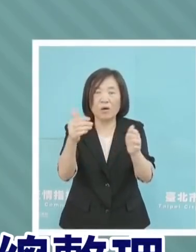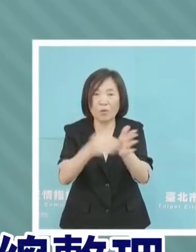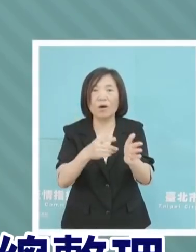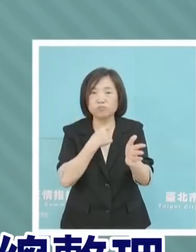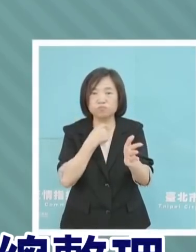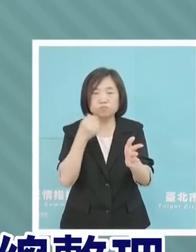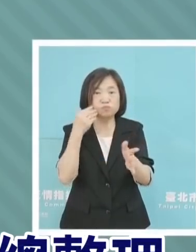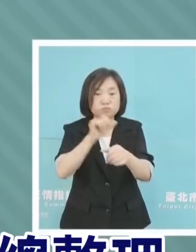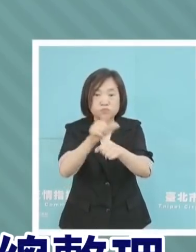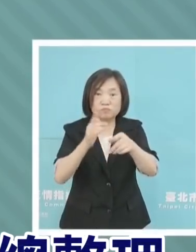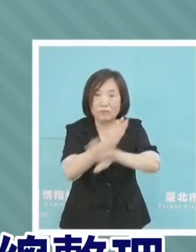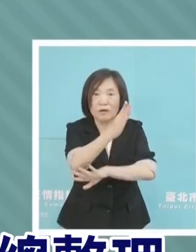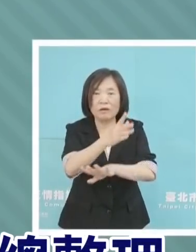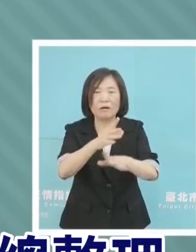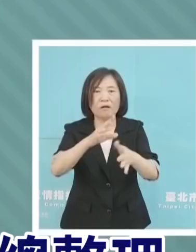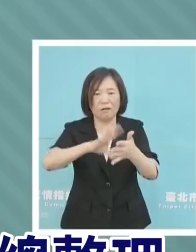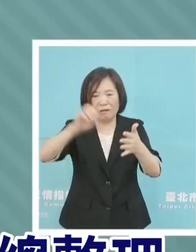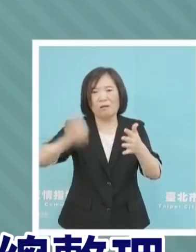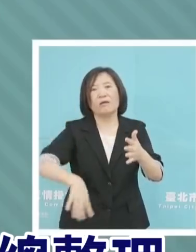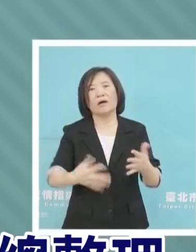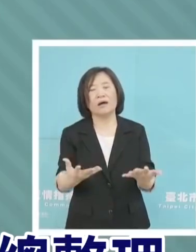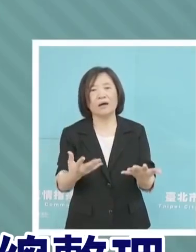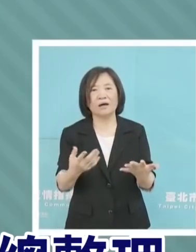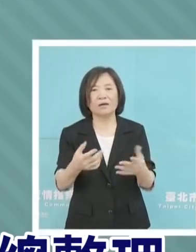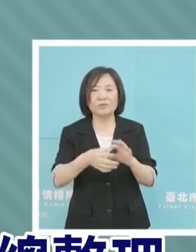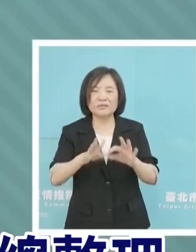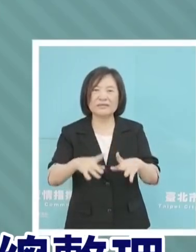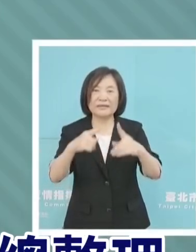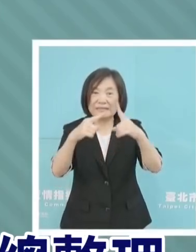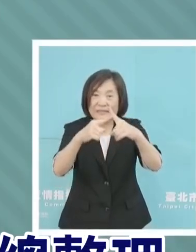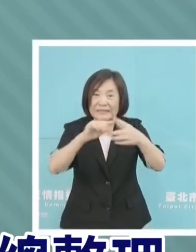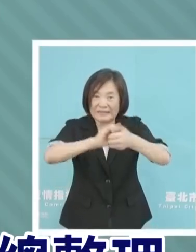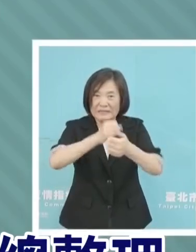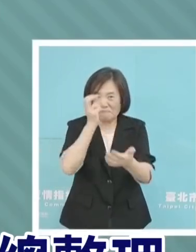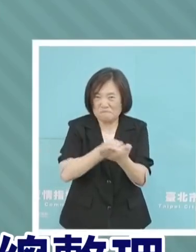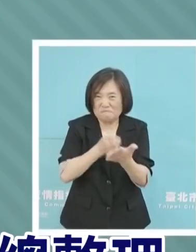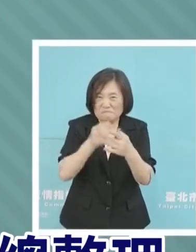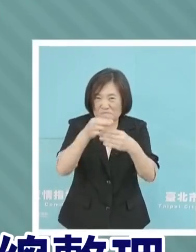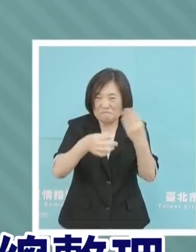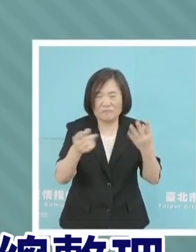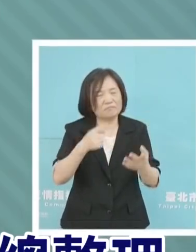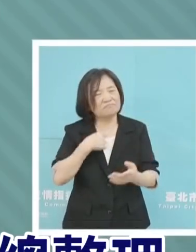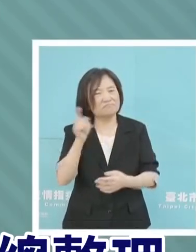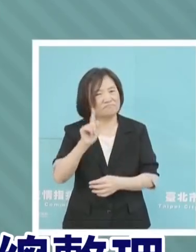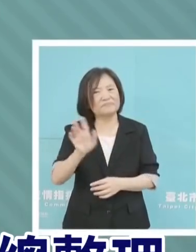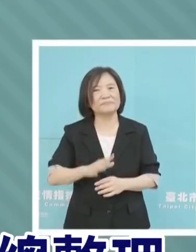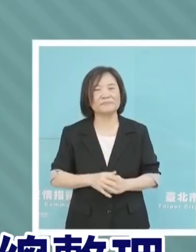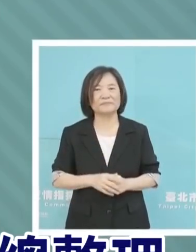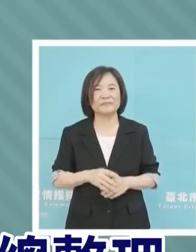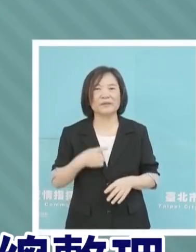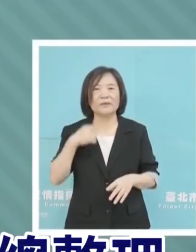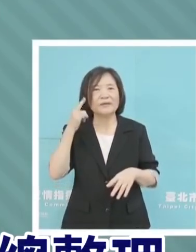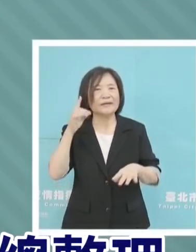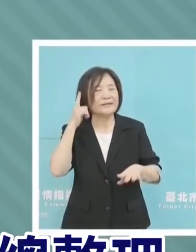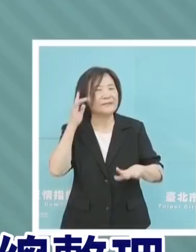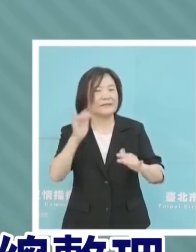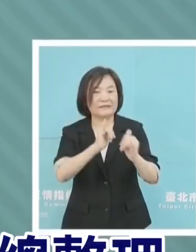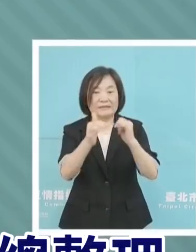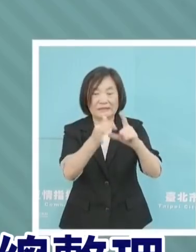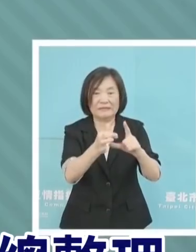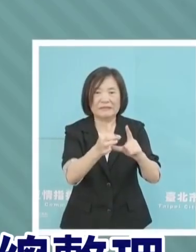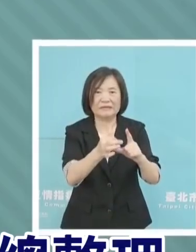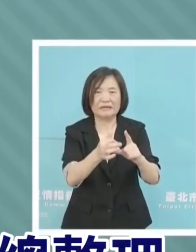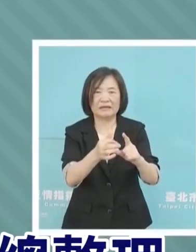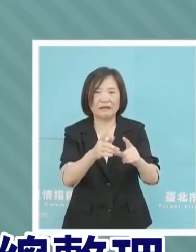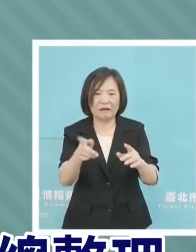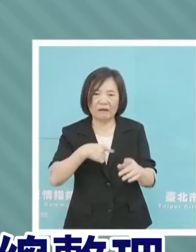以没有办法把整个制度，你知道，所以还我非常反对在一个社会里面把每个国民都当